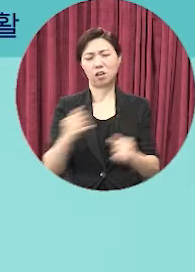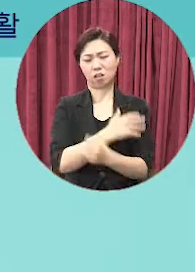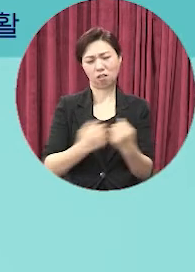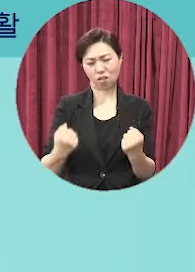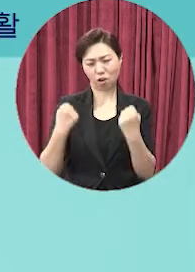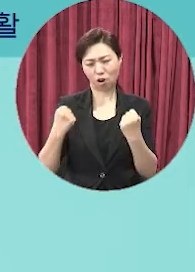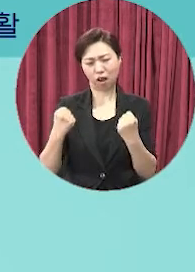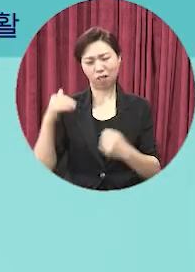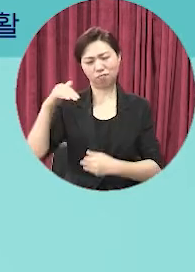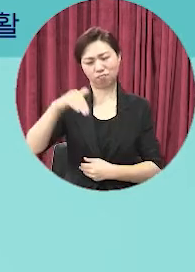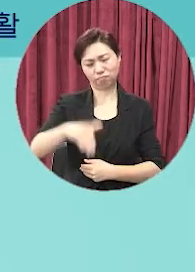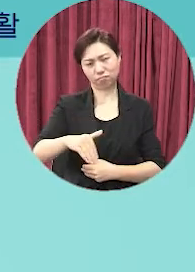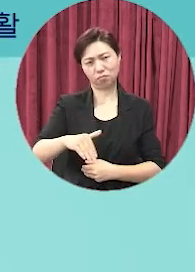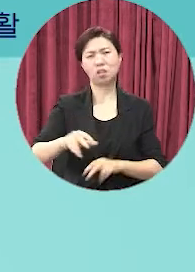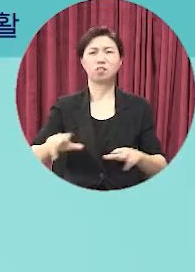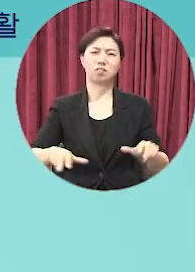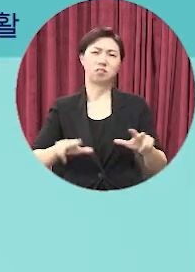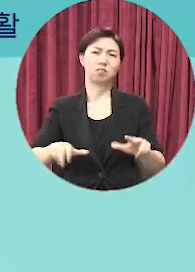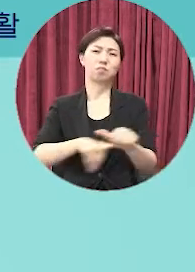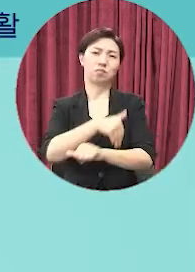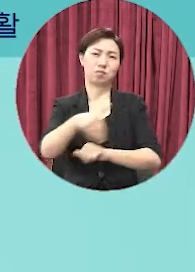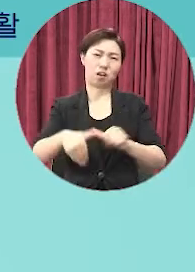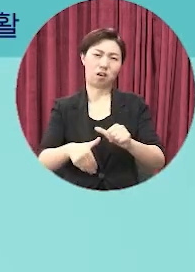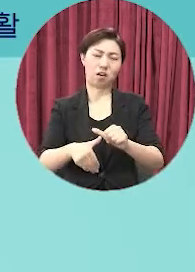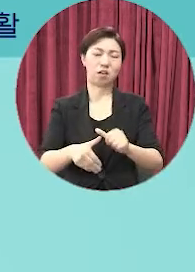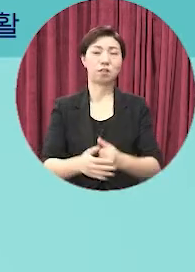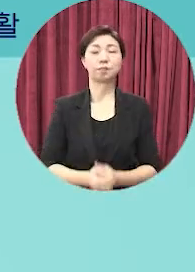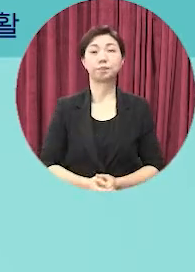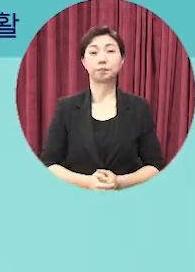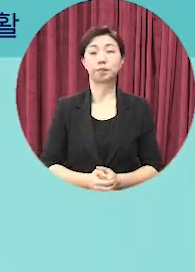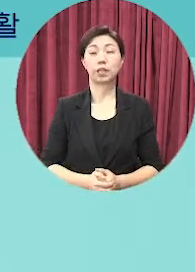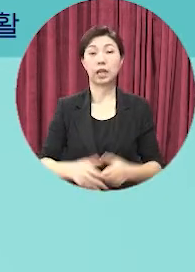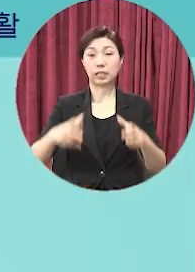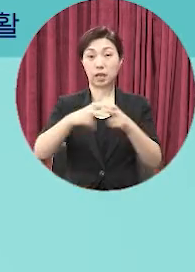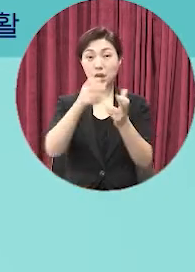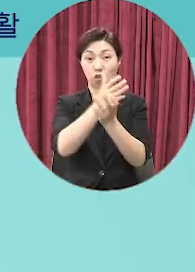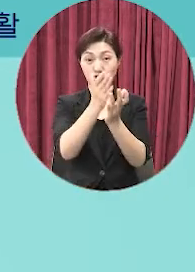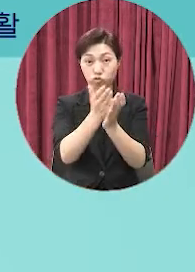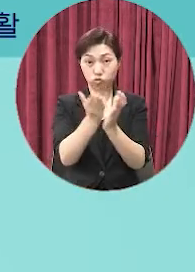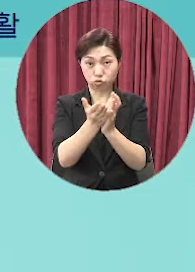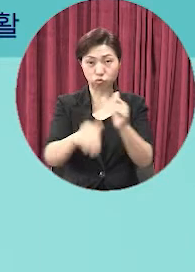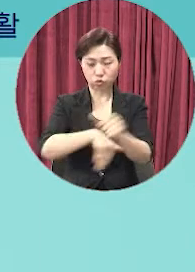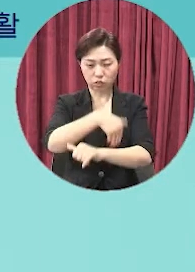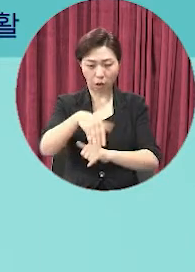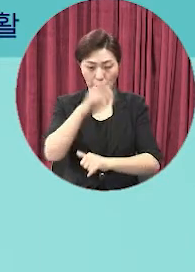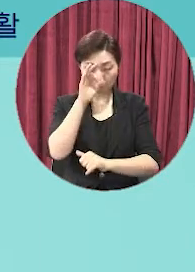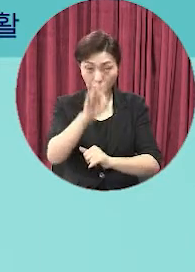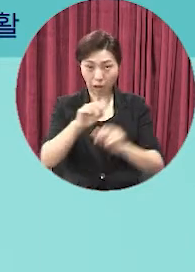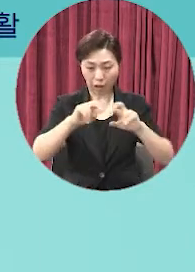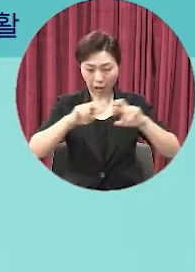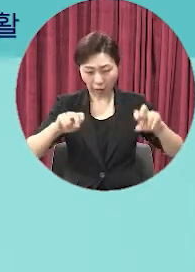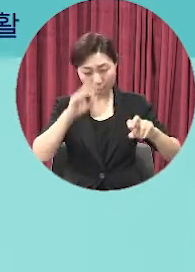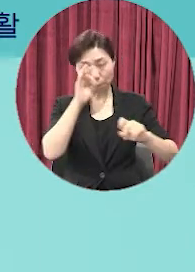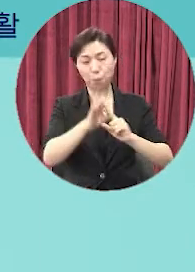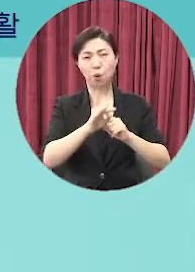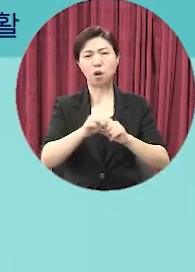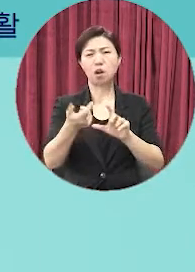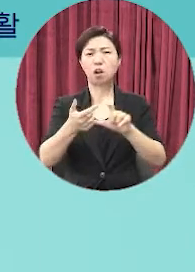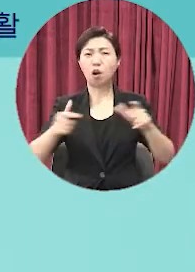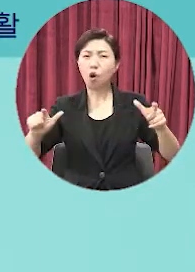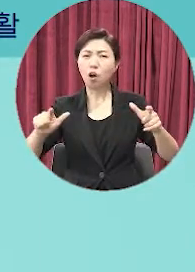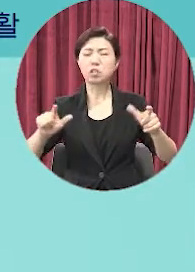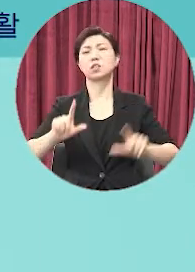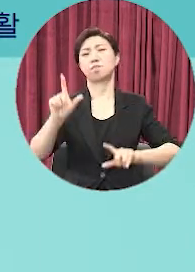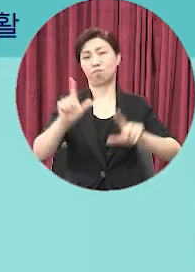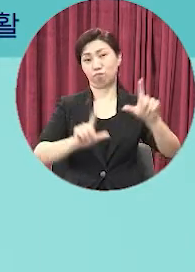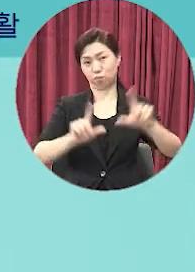현실입니다. 좀 더 구체적으로 장애 유형별로 봤을 때 다양한 형태의 그